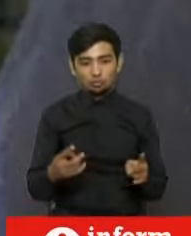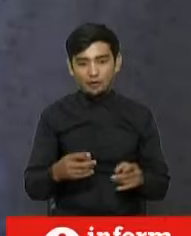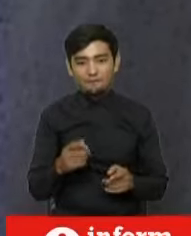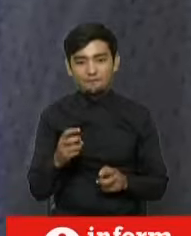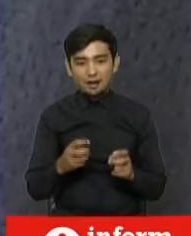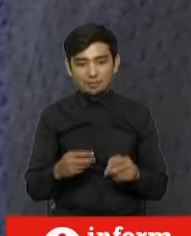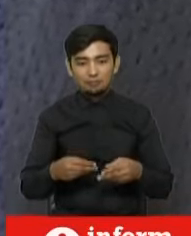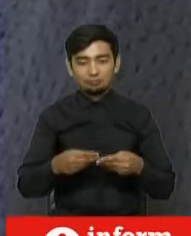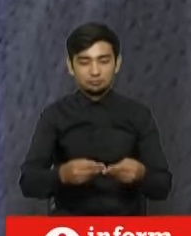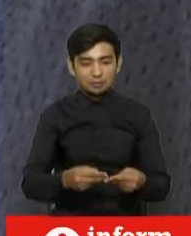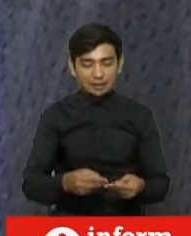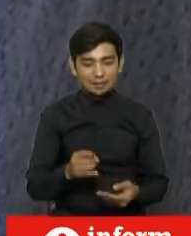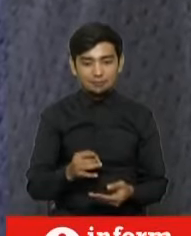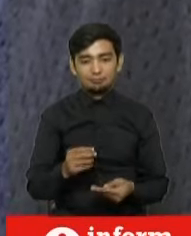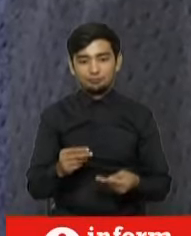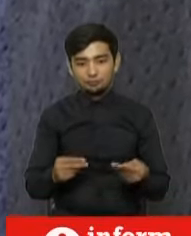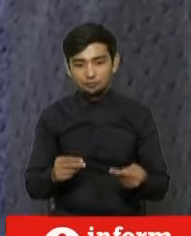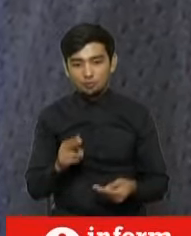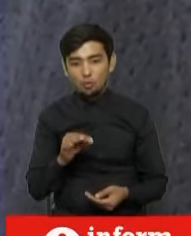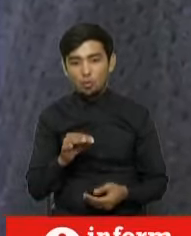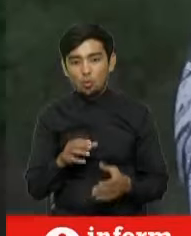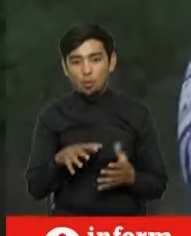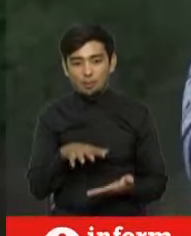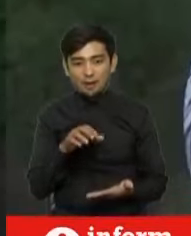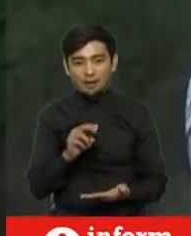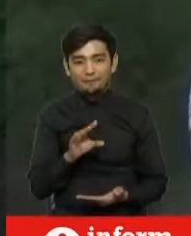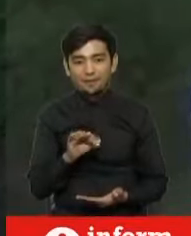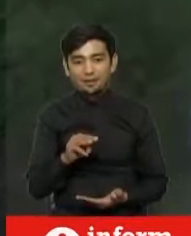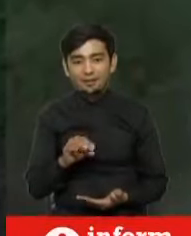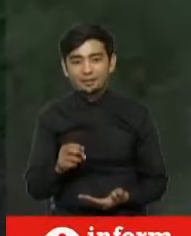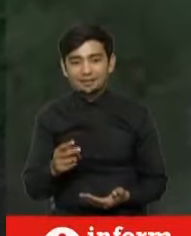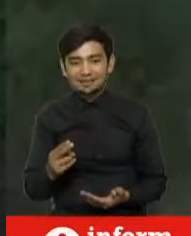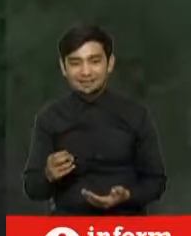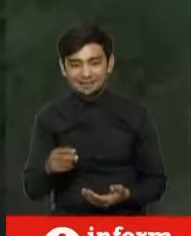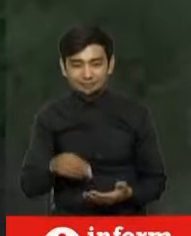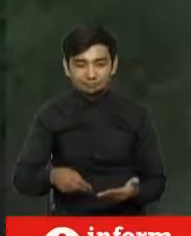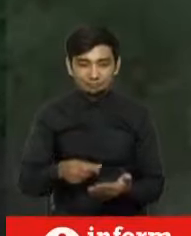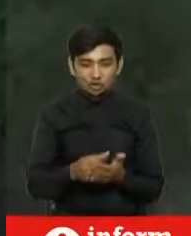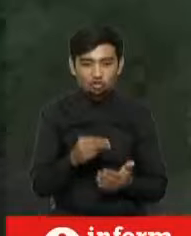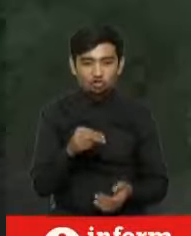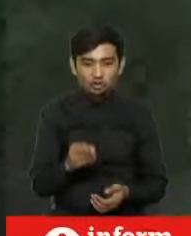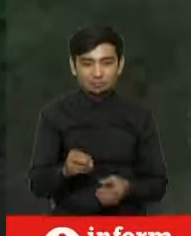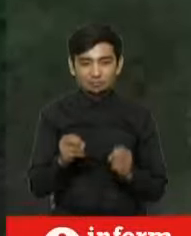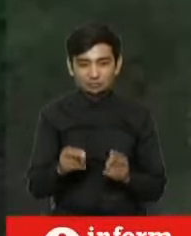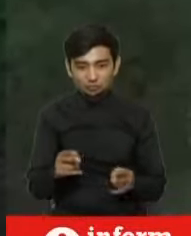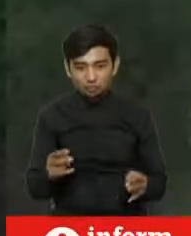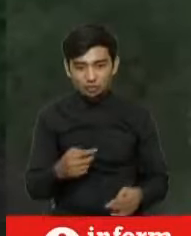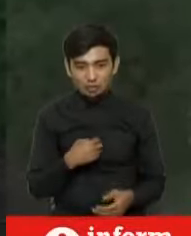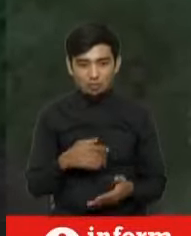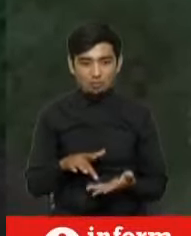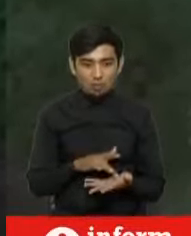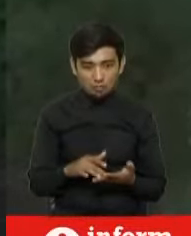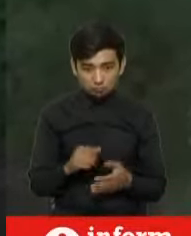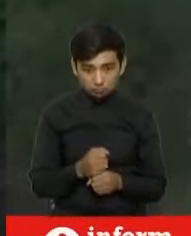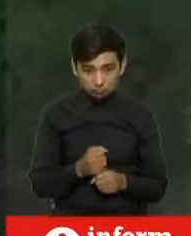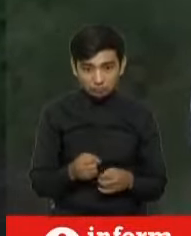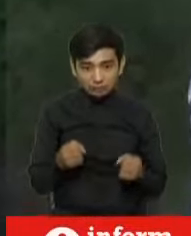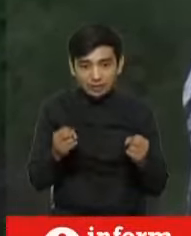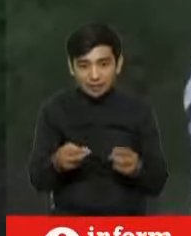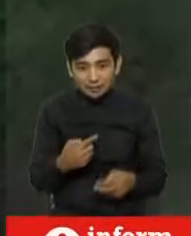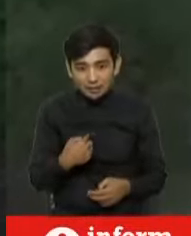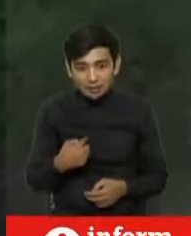и приложить копии квитанции об оплате. Я что, это как, теперь еще бухгалтерией должна заниматься? Хотя